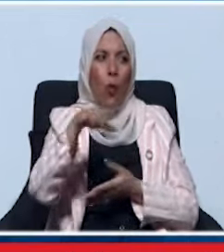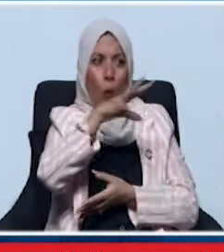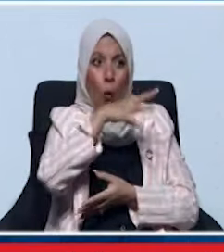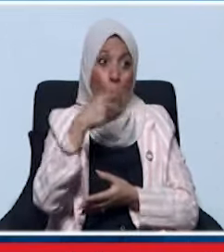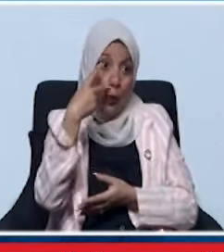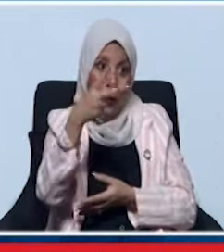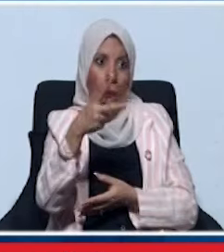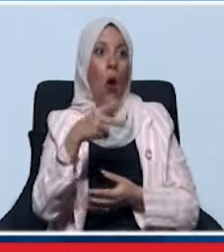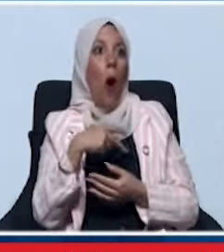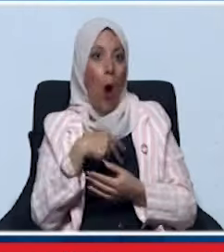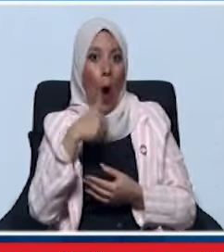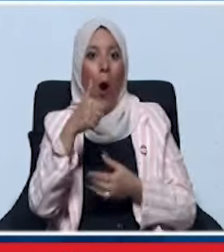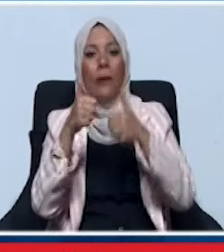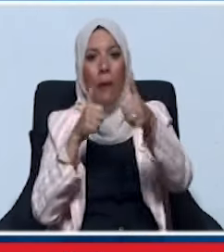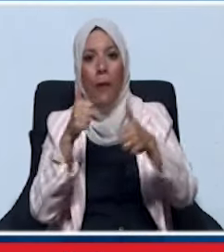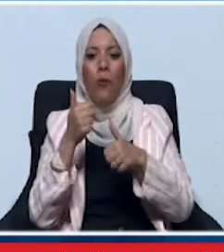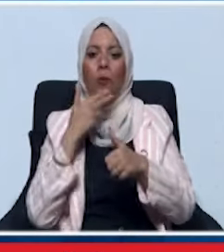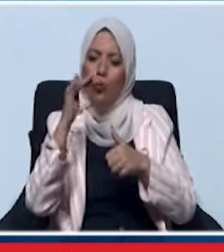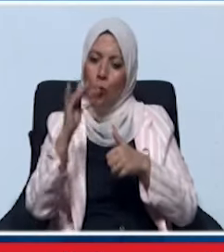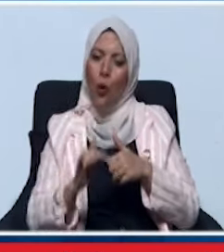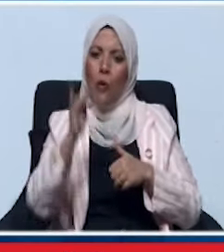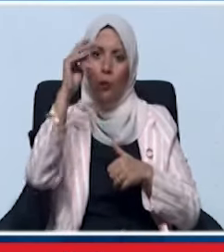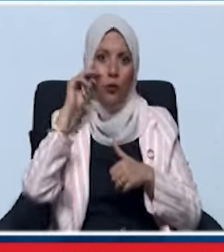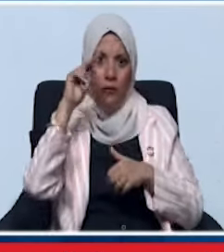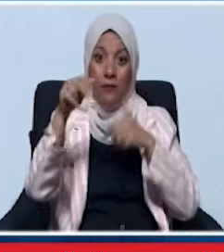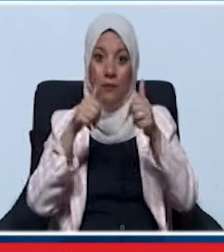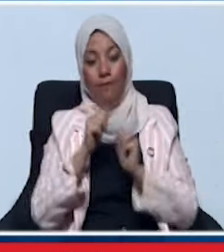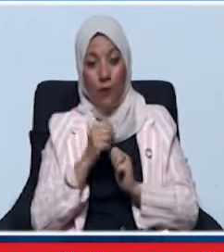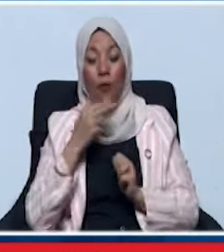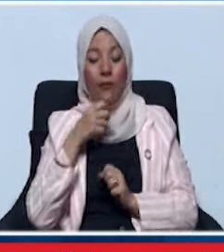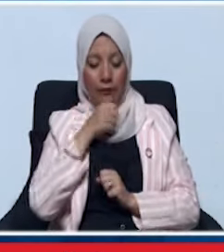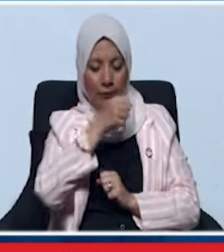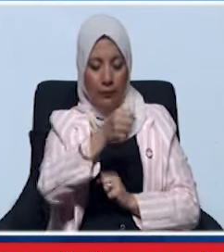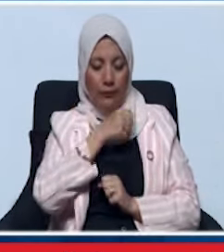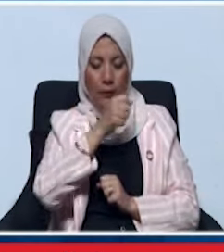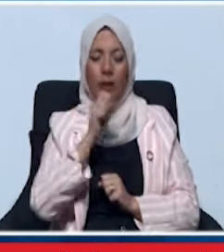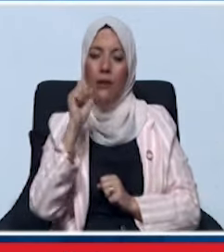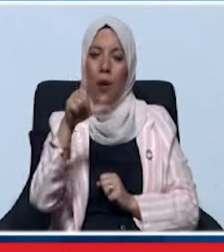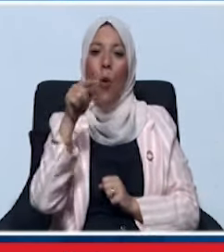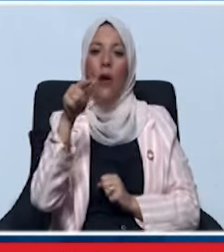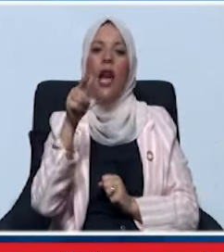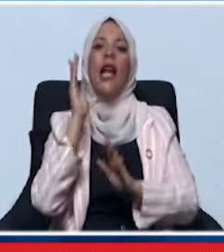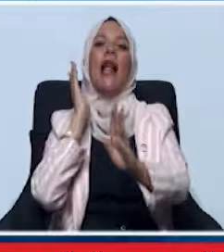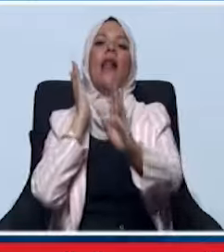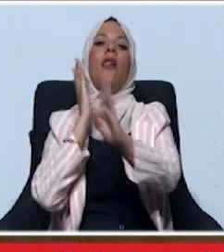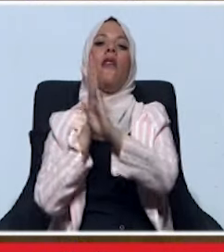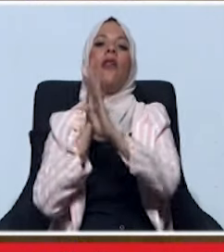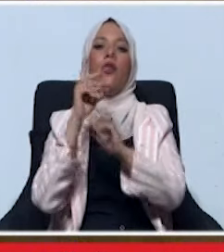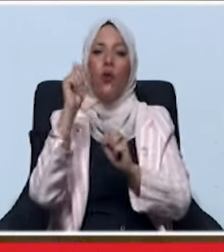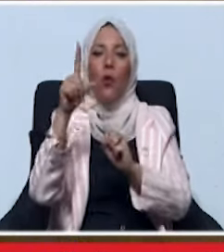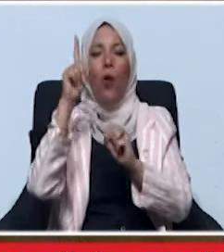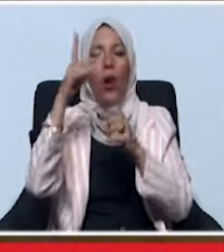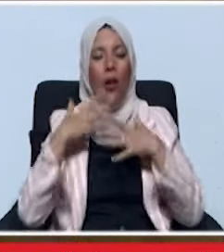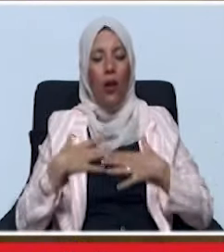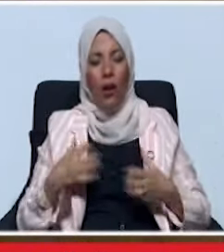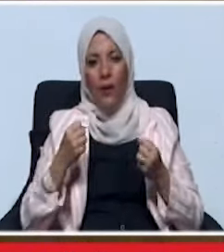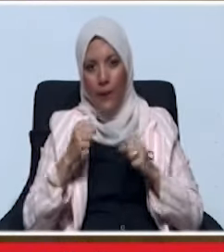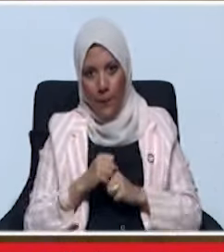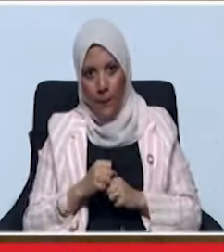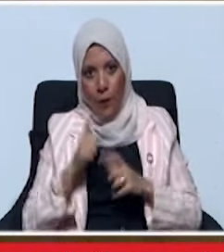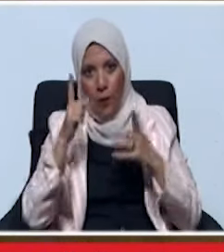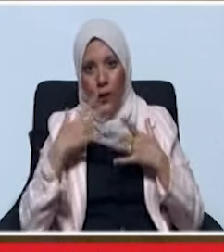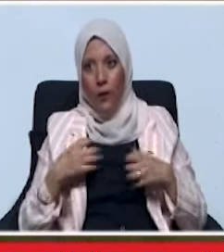كل حد في الشارع الصغير قبل الكبير، يبقى هو ده الاعلام وهو ده الفن اللي احنا محتاجين نشوفه. الله يخليك يا حسن. والله والله